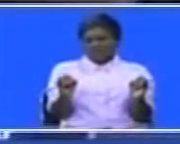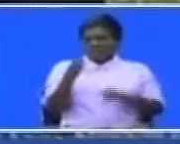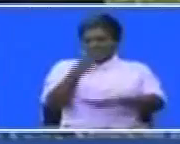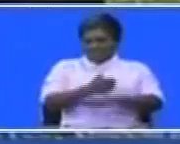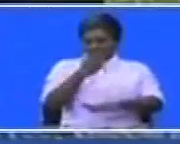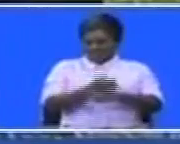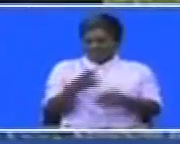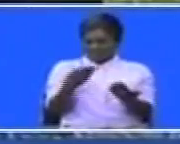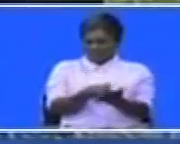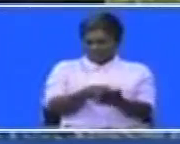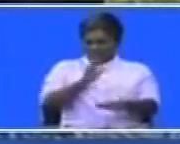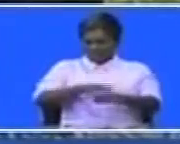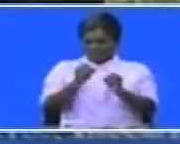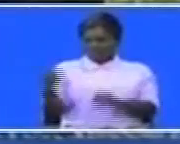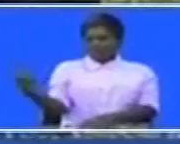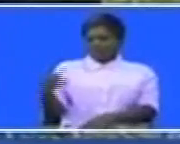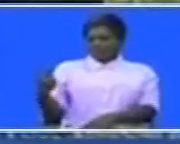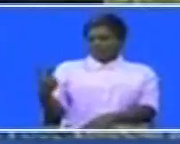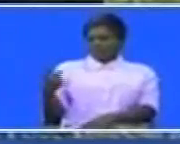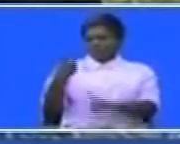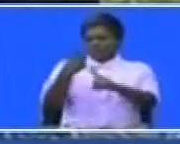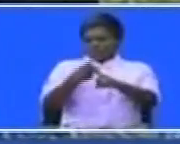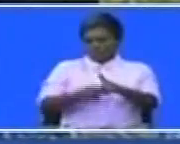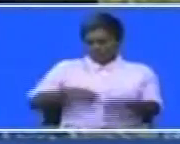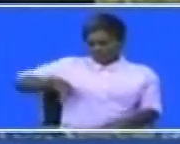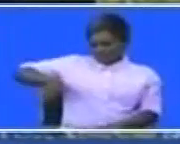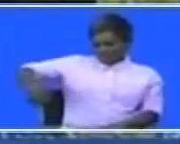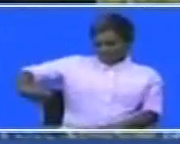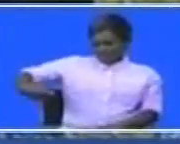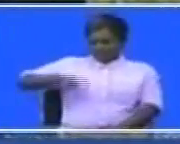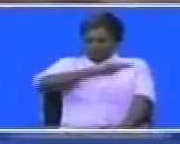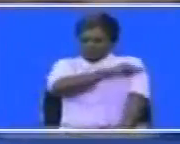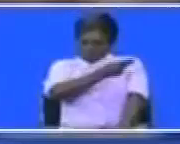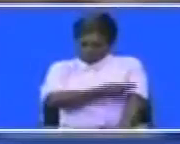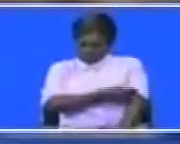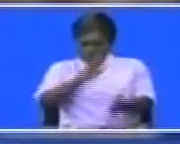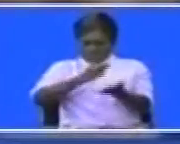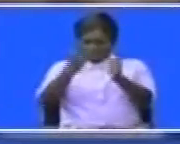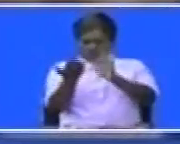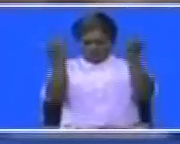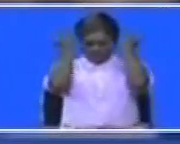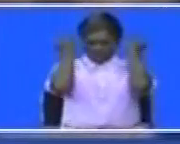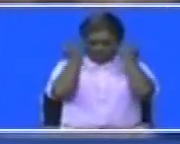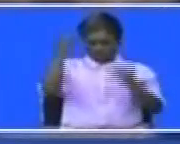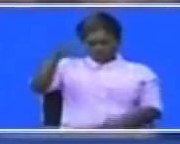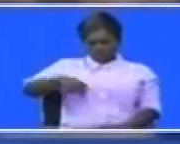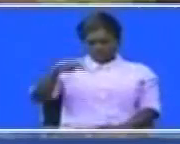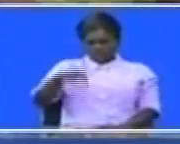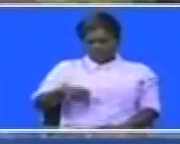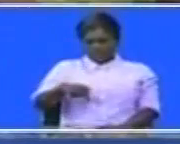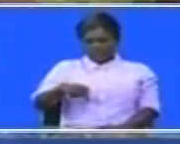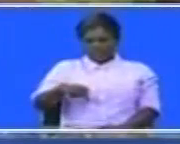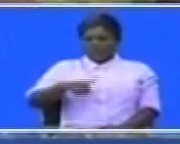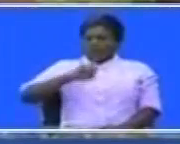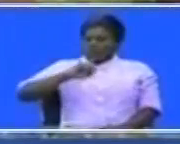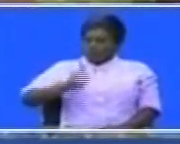bills. Wabili hao kutoka taifa la Cameroon na Nigeria walifikishwa mahakamani hii leo. Kwa kauli mbiu ikitolewa kwa Kenya